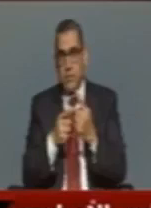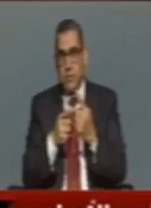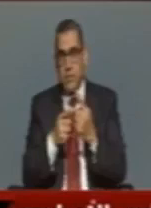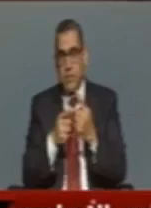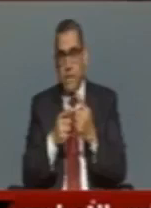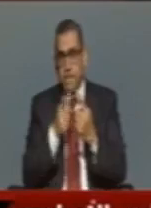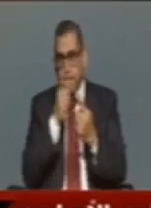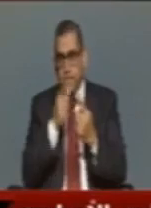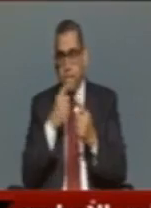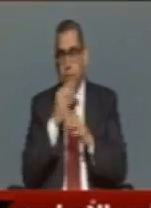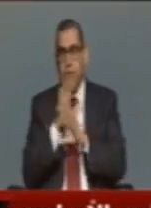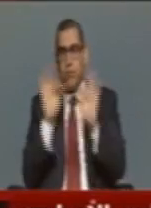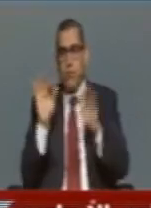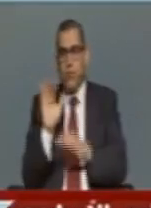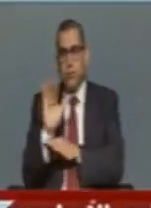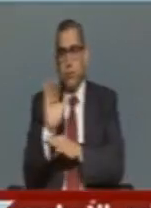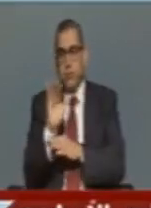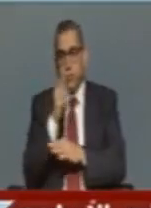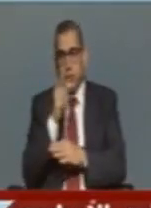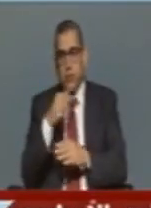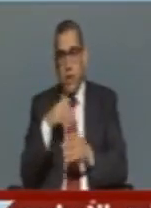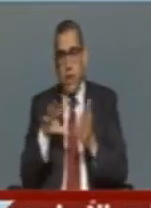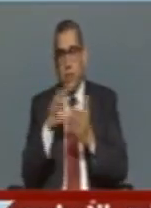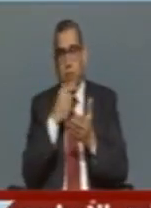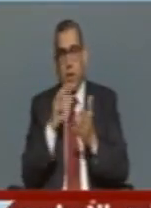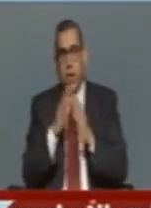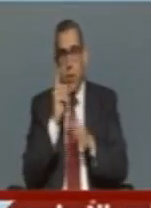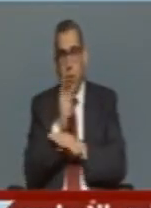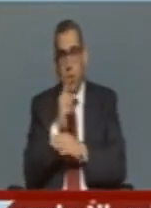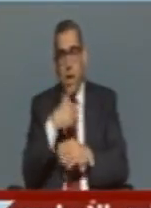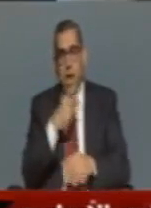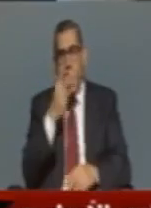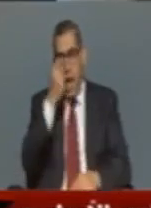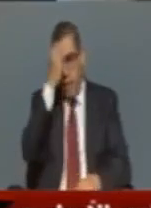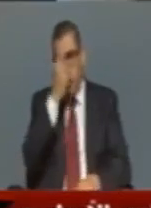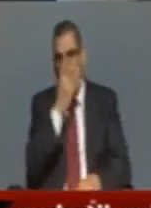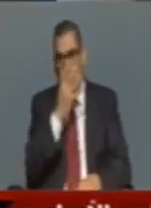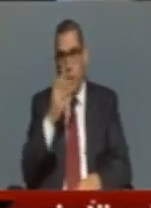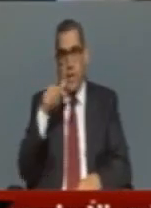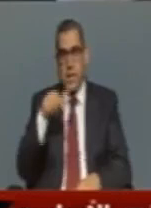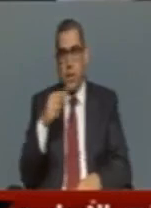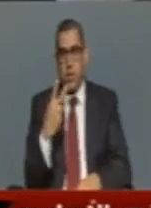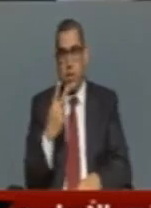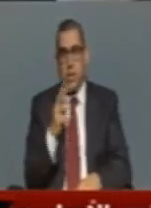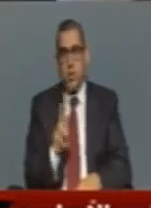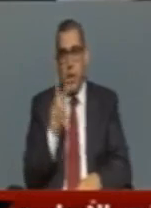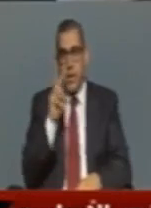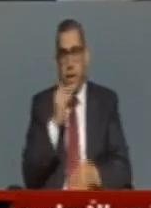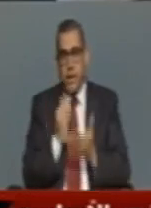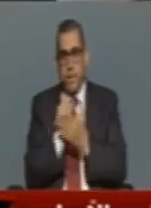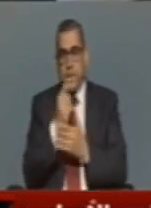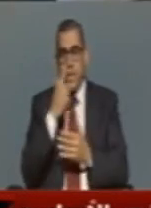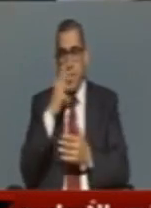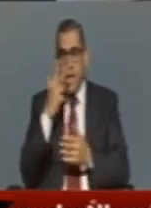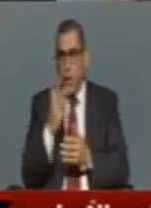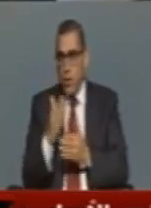وصلناها، انترنت سريع، فايبر موجود 2476، وخاصة المدارس الثانوية في